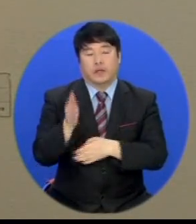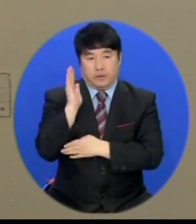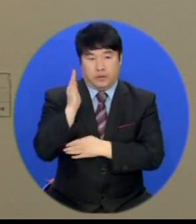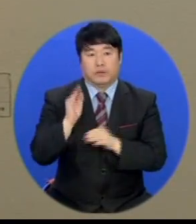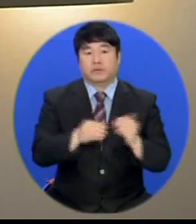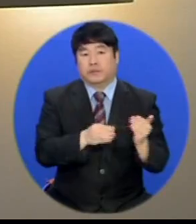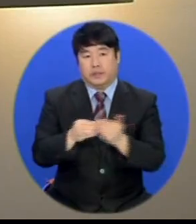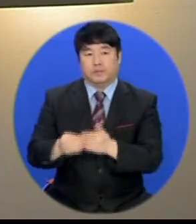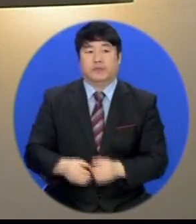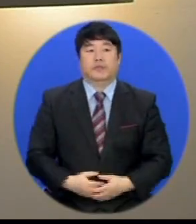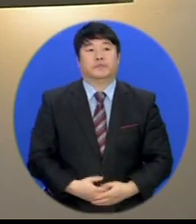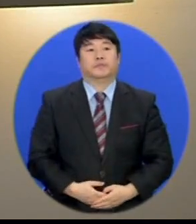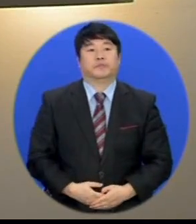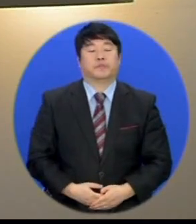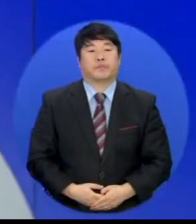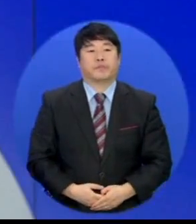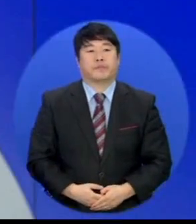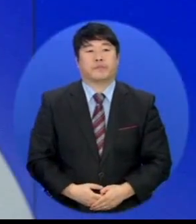예정입니다.